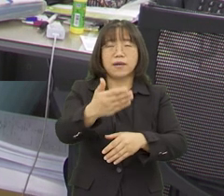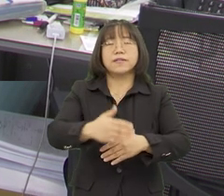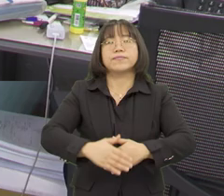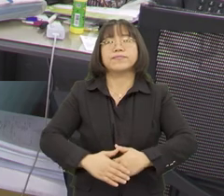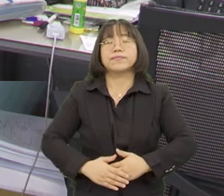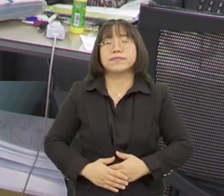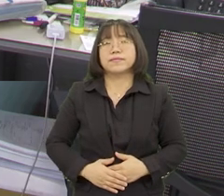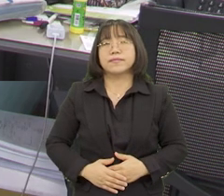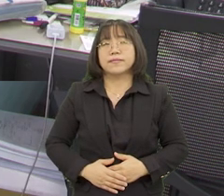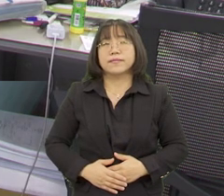됩니다